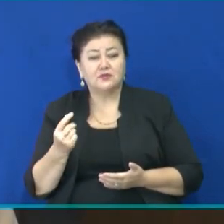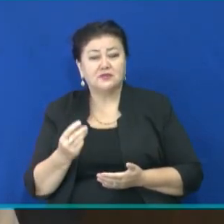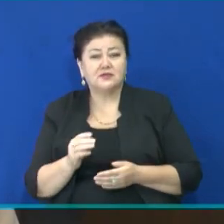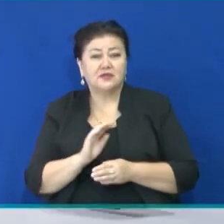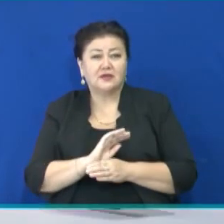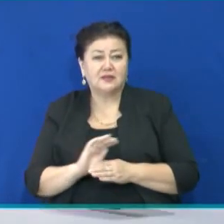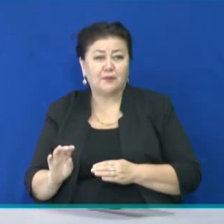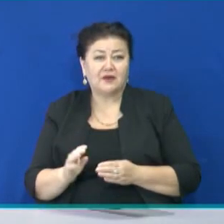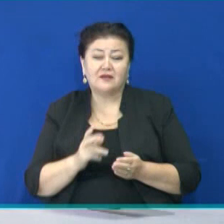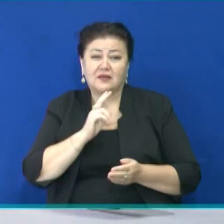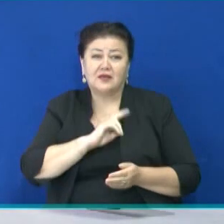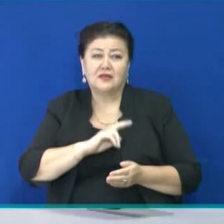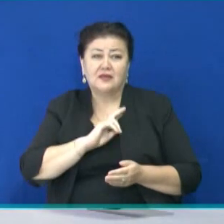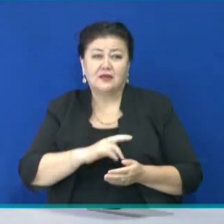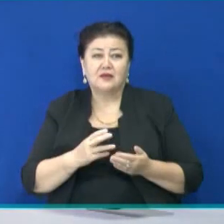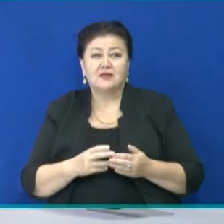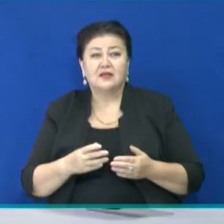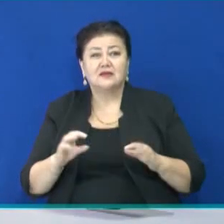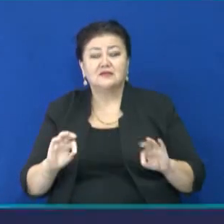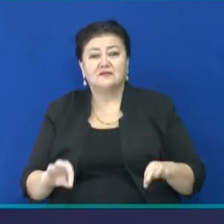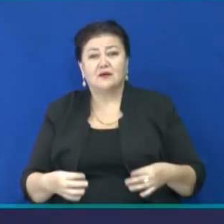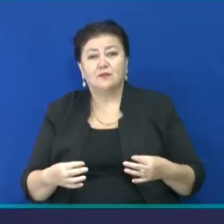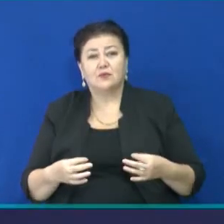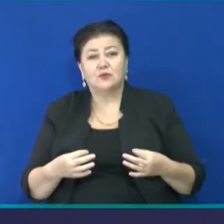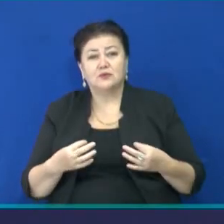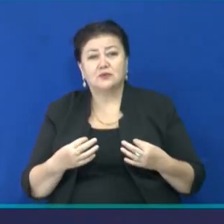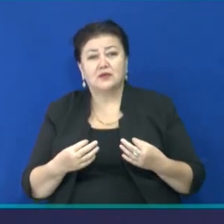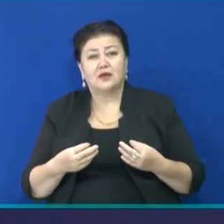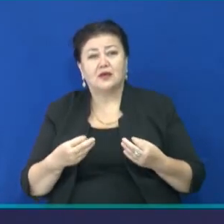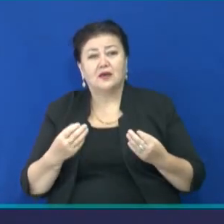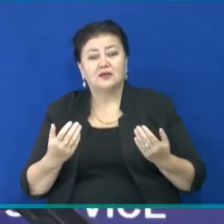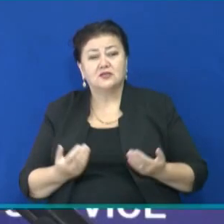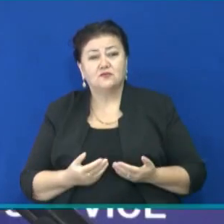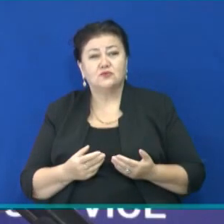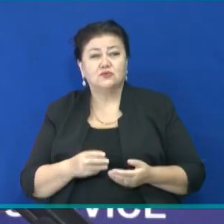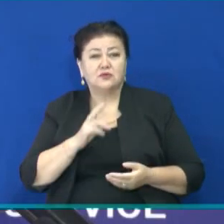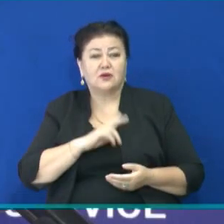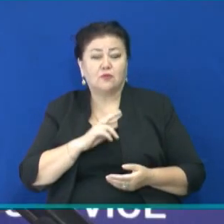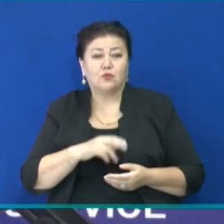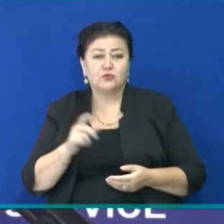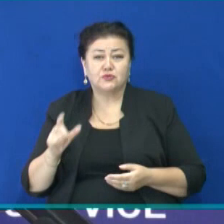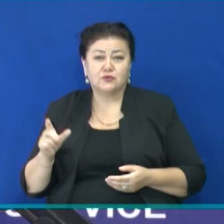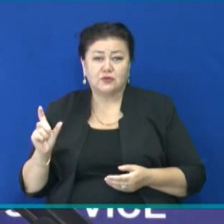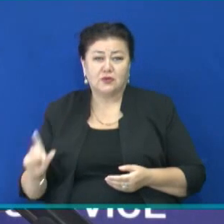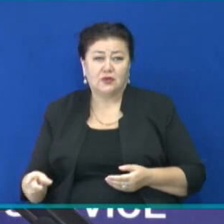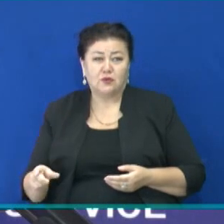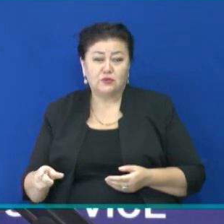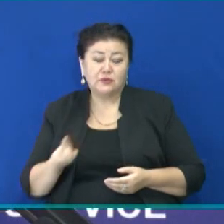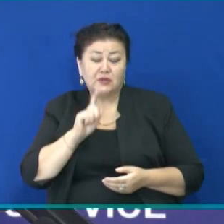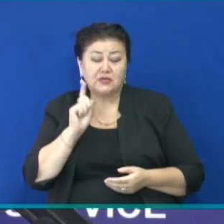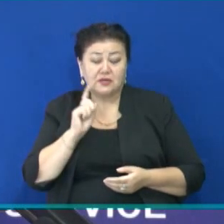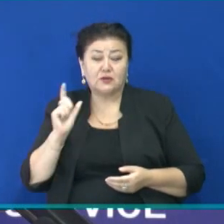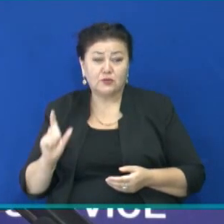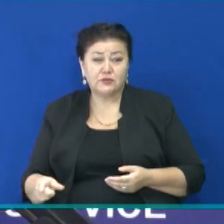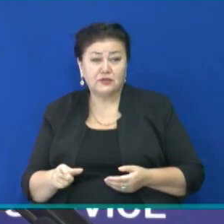Қазіргі уақытта облыстағы бос жүрген жастарға арналған сайт пен мобильді қосымша әзірленген. Сол қаражатты қазір қоғамдық